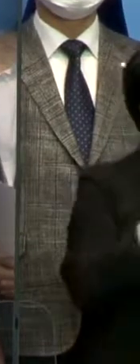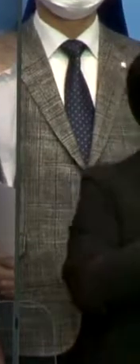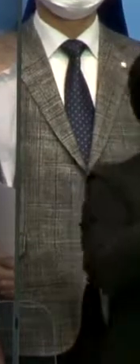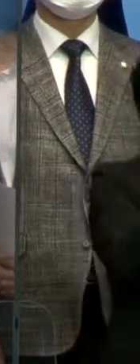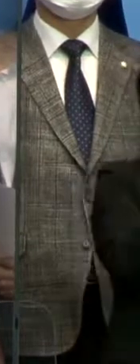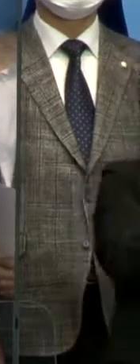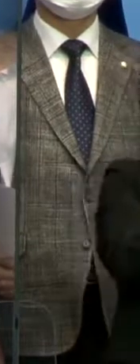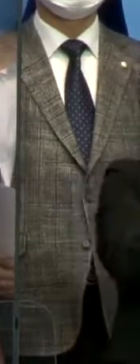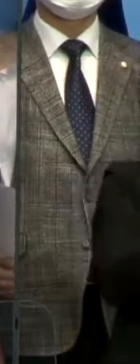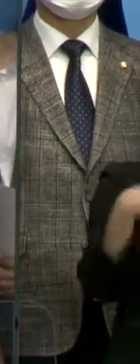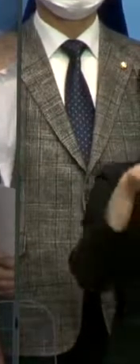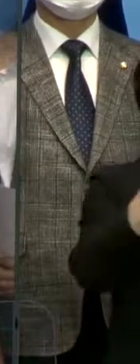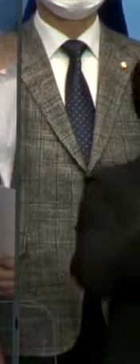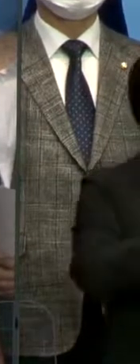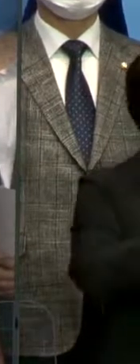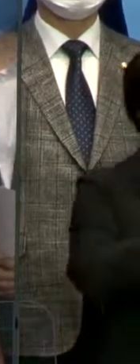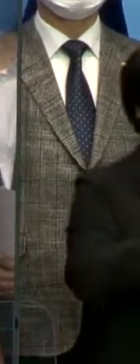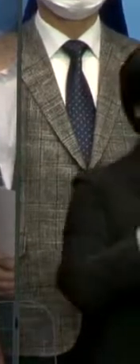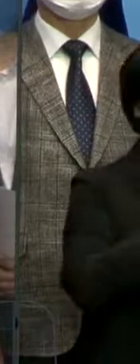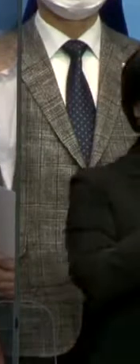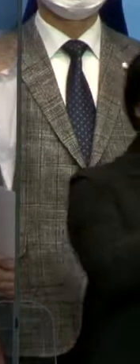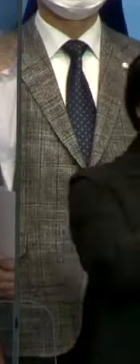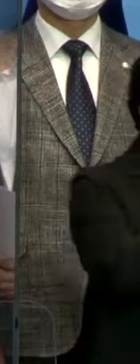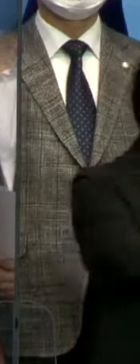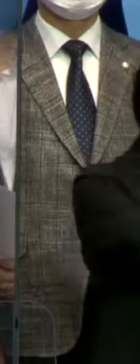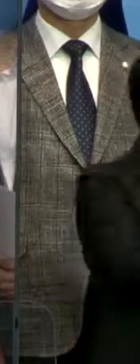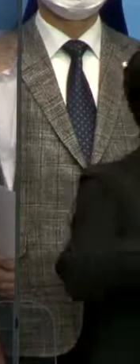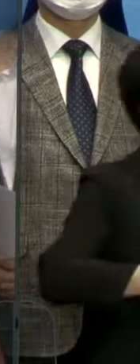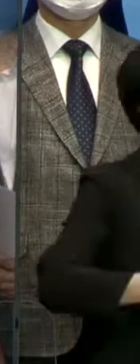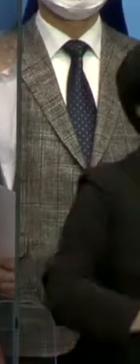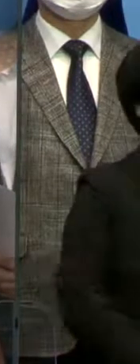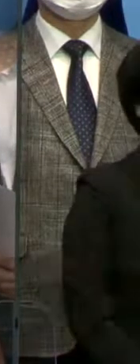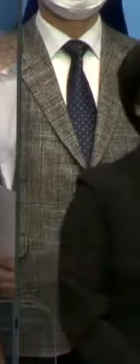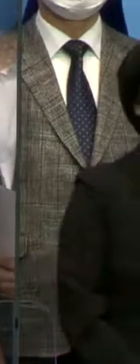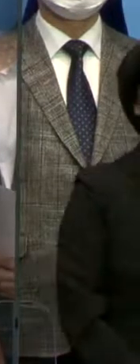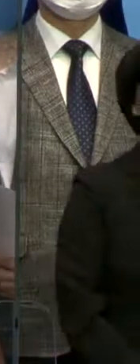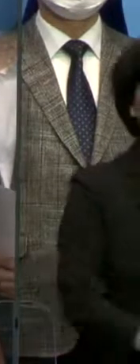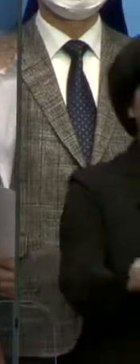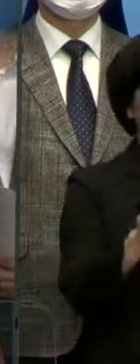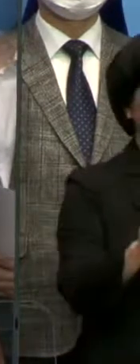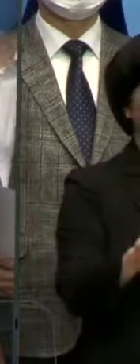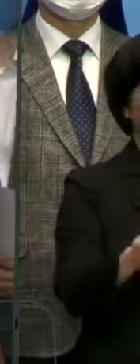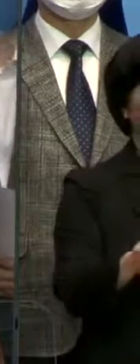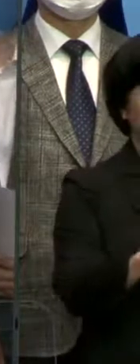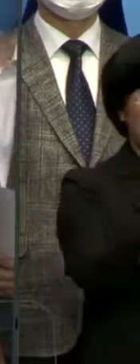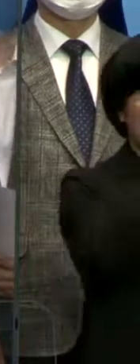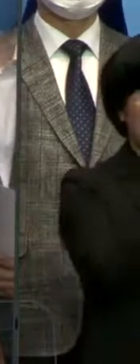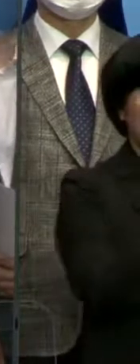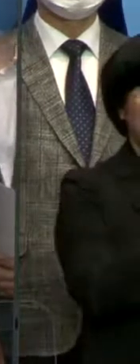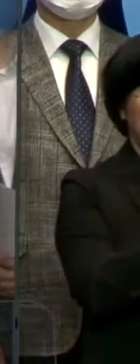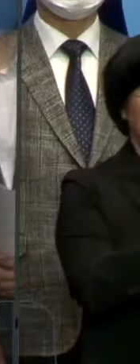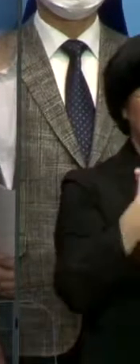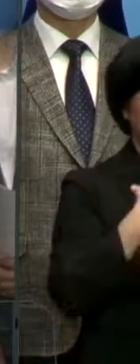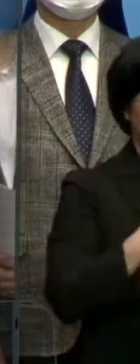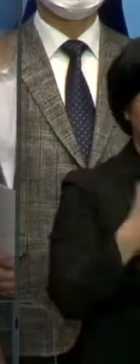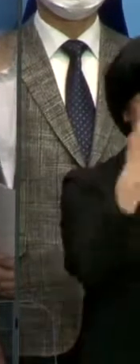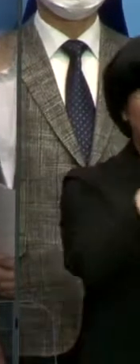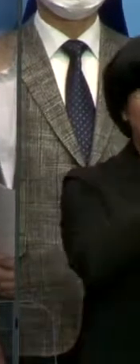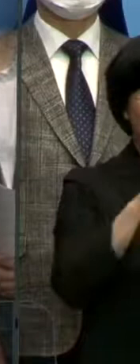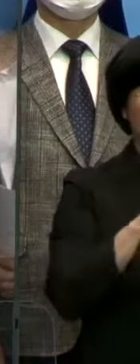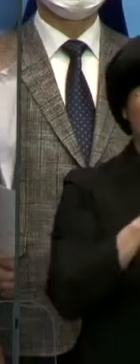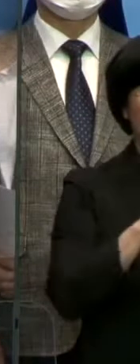환자보호안전법들도 같이 다뤄지고 통과됐어야 됐습니다. 이제는 환자들의 안전을